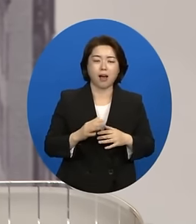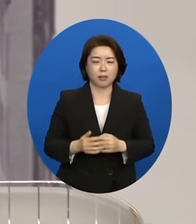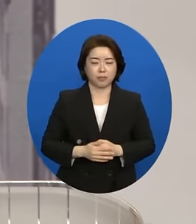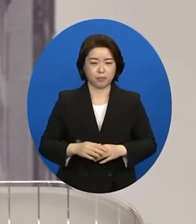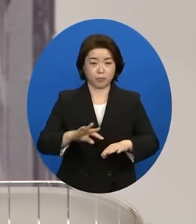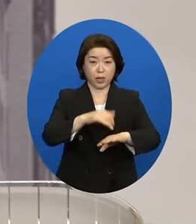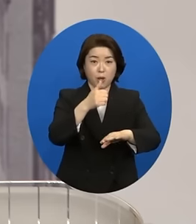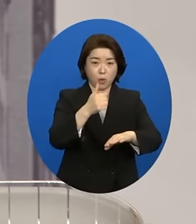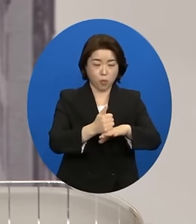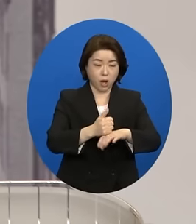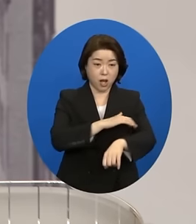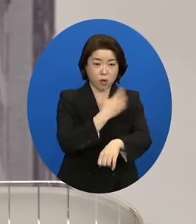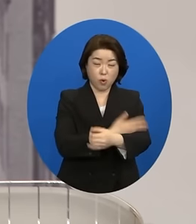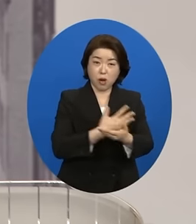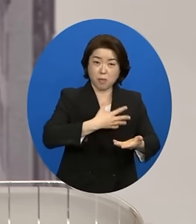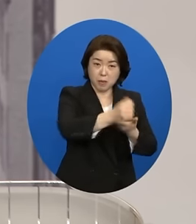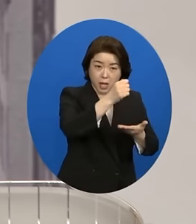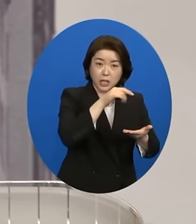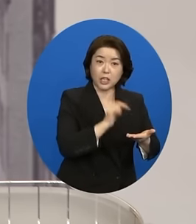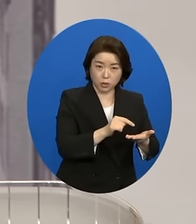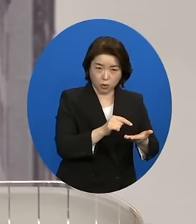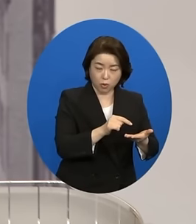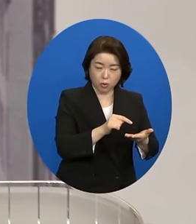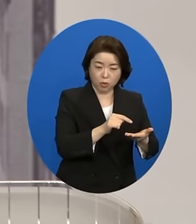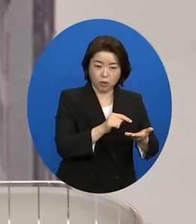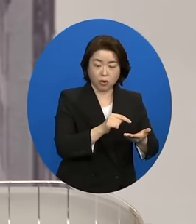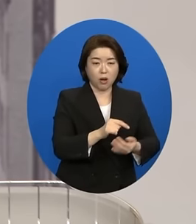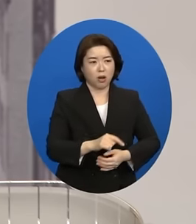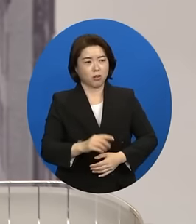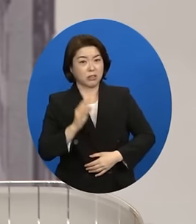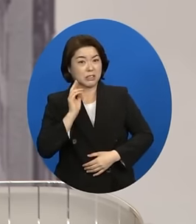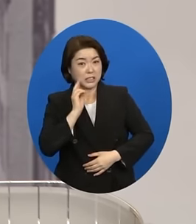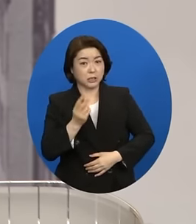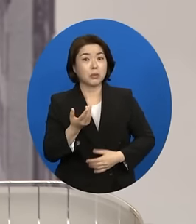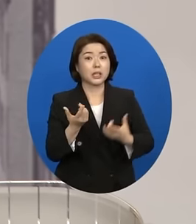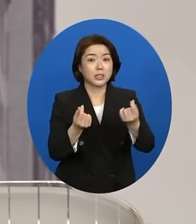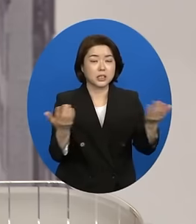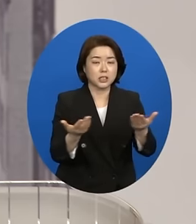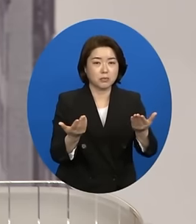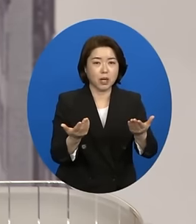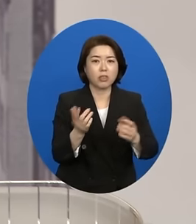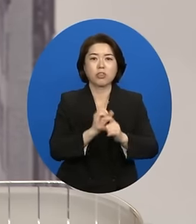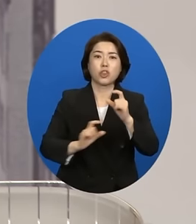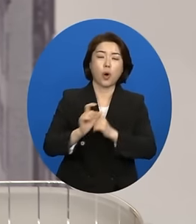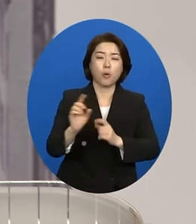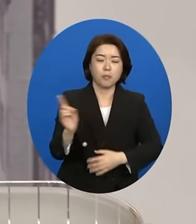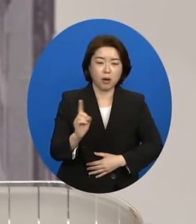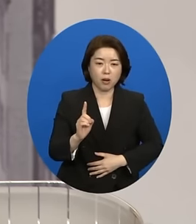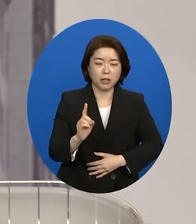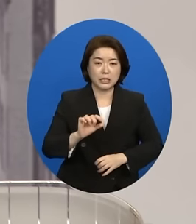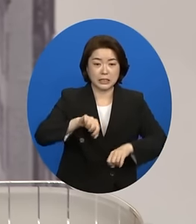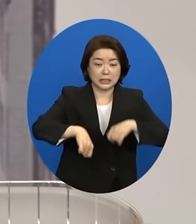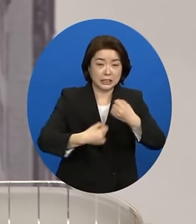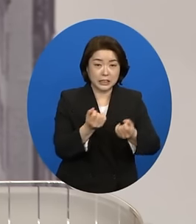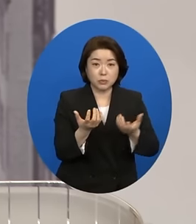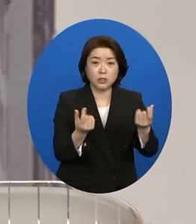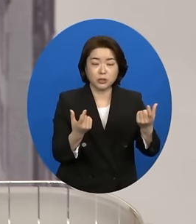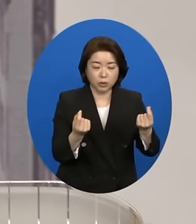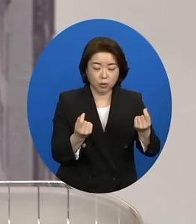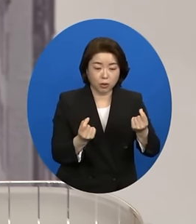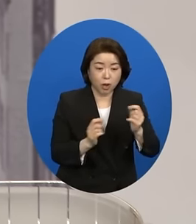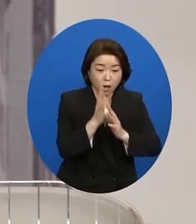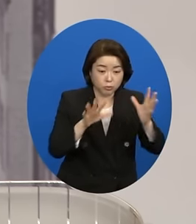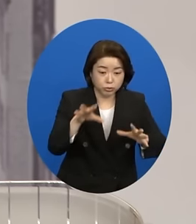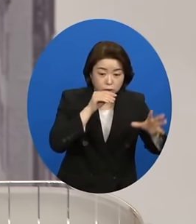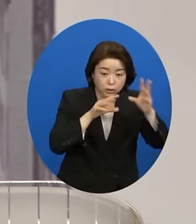이것도 엄청난 일이지만 그가 짐승처럼 변해서 풀을 뜯어먹게 되는 믿을 수 없는 일이 벌어진다는 것입니다.